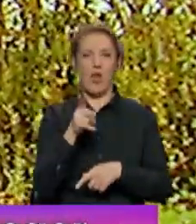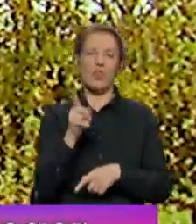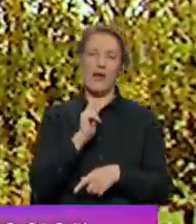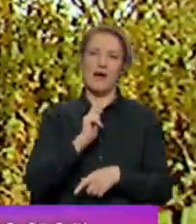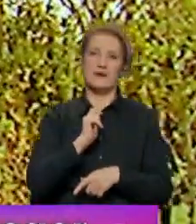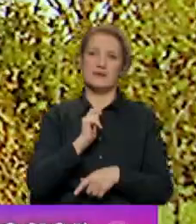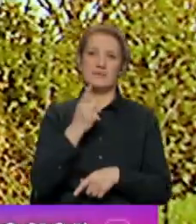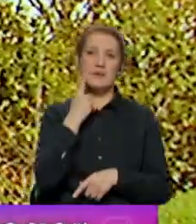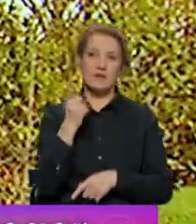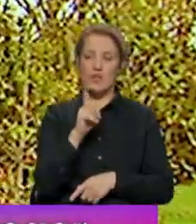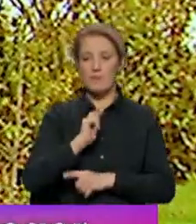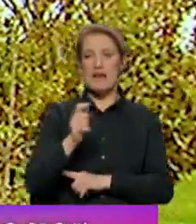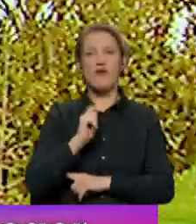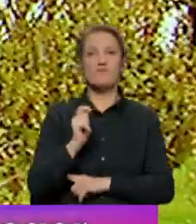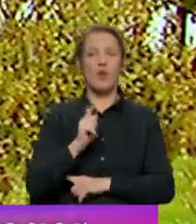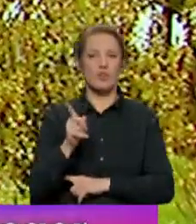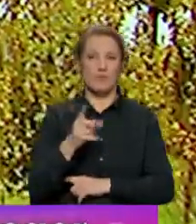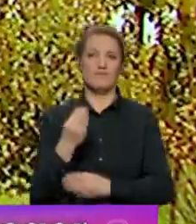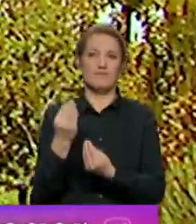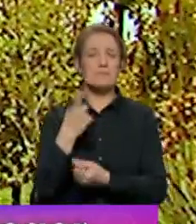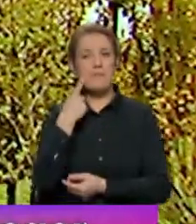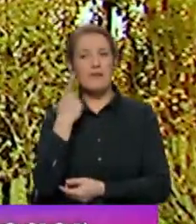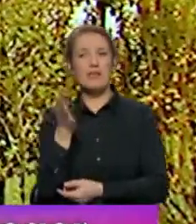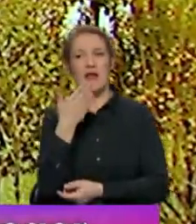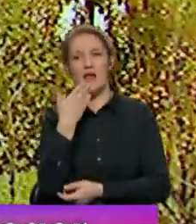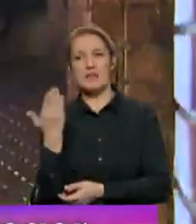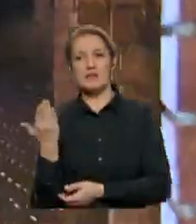onlara bakın mikrofon uzattı neler söylediler.